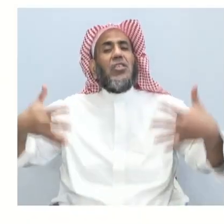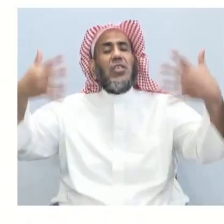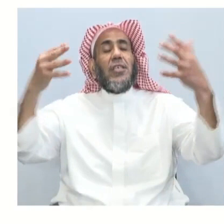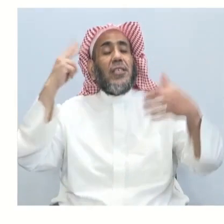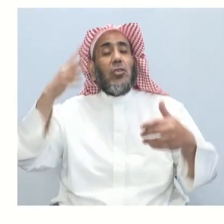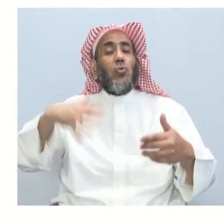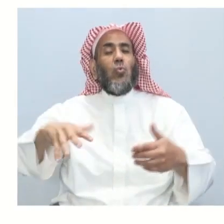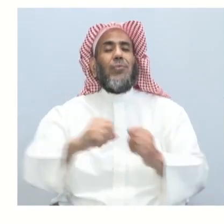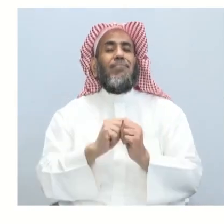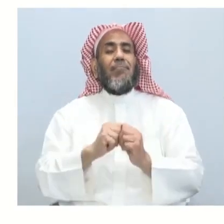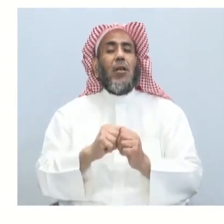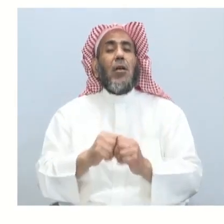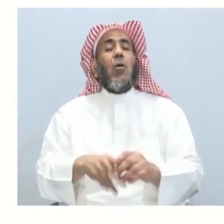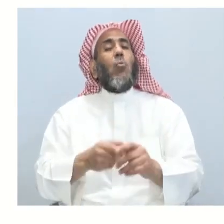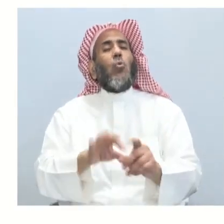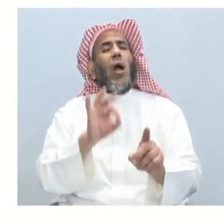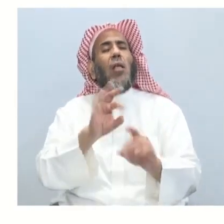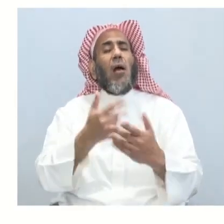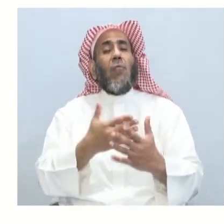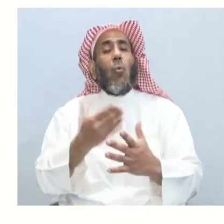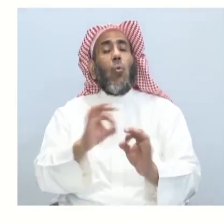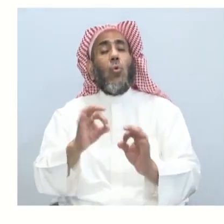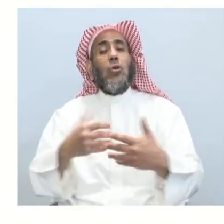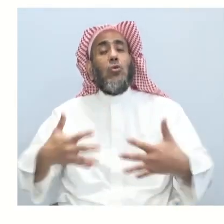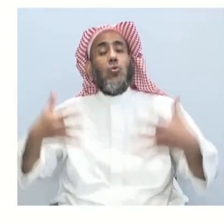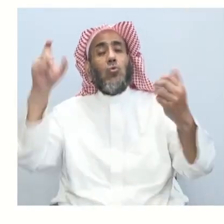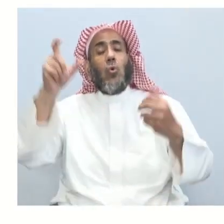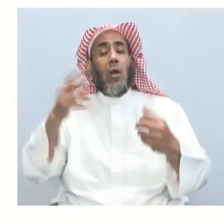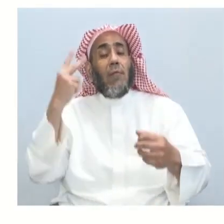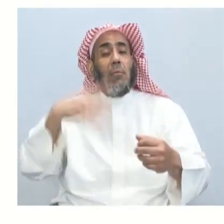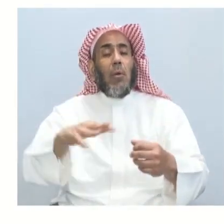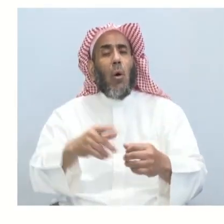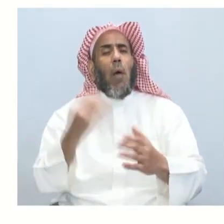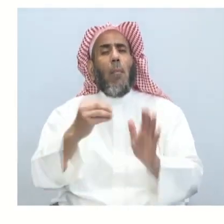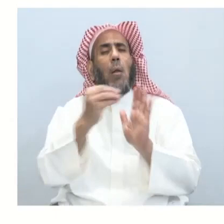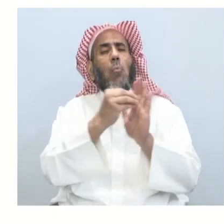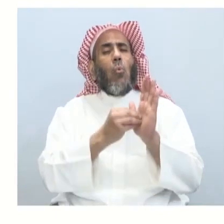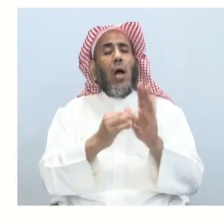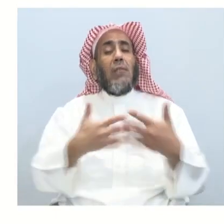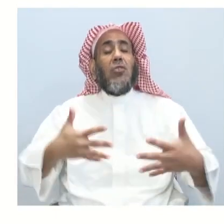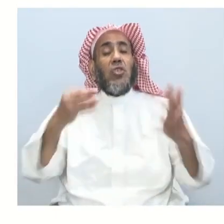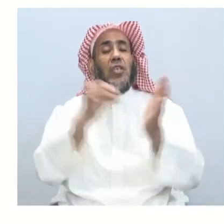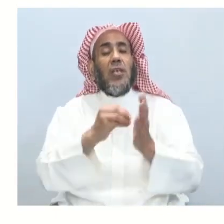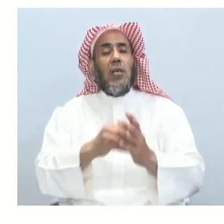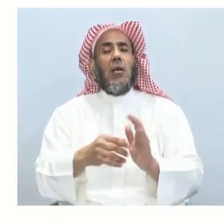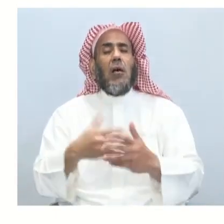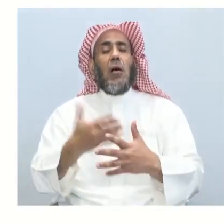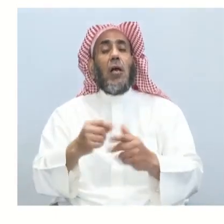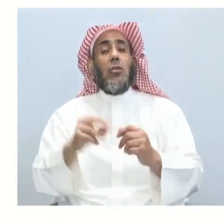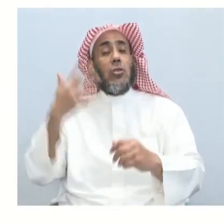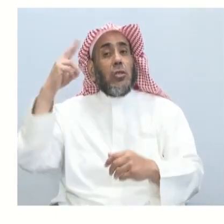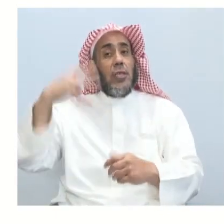السعودي اغراضه وموضوعاته ما اهم الاغراض الت تطرق اليها شعراء في المملكه وكذلك اهم الموضوعات ثم اغراض الشعر